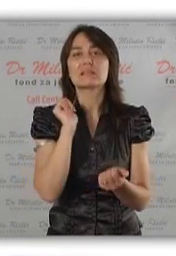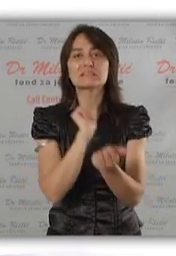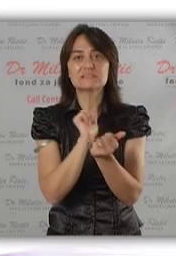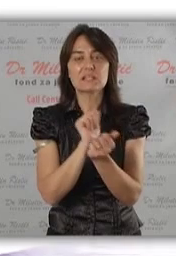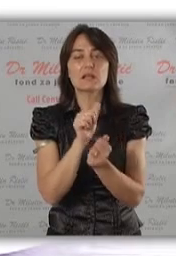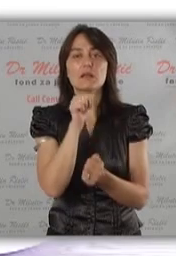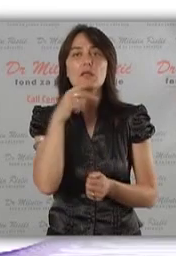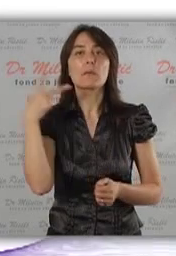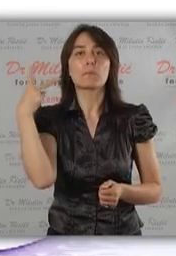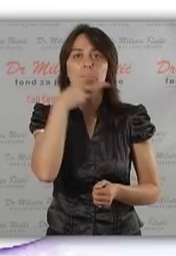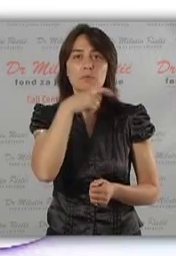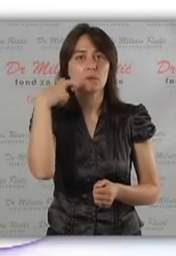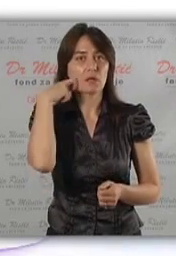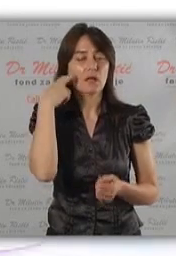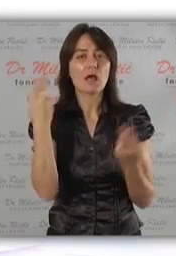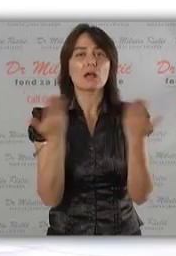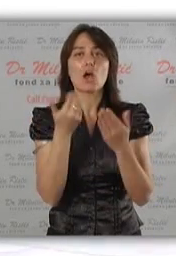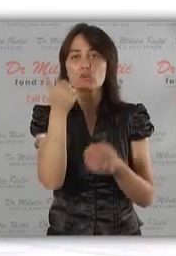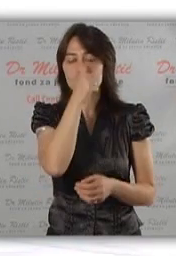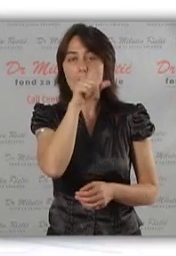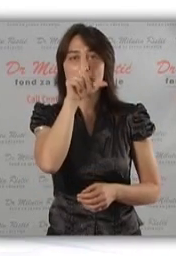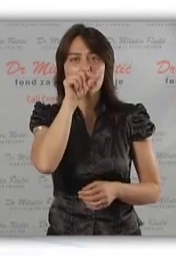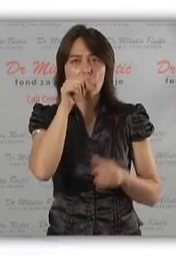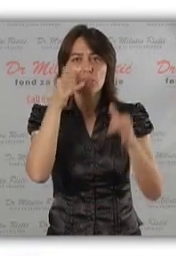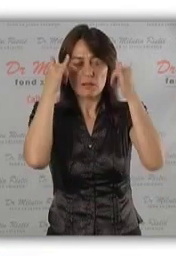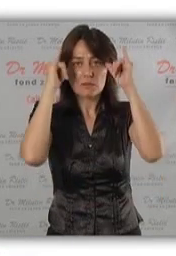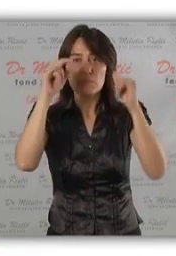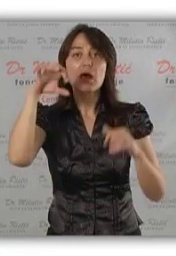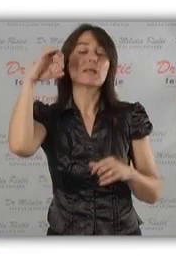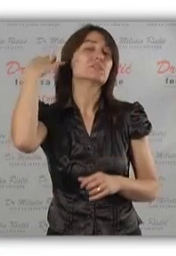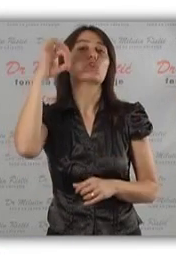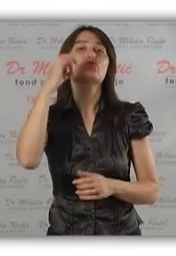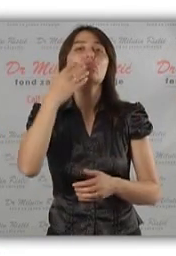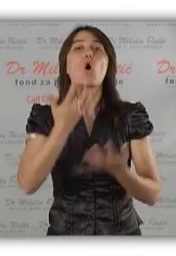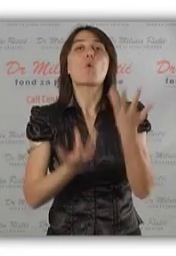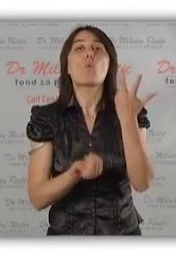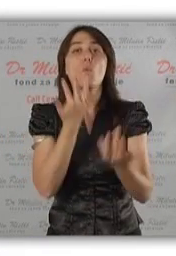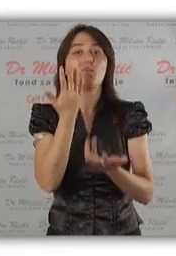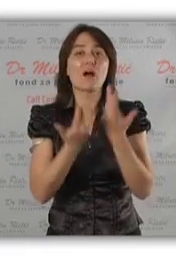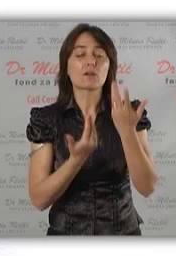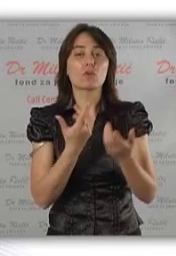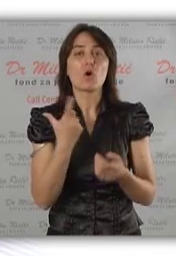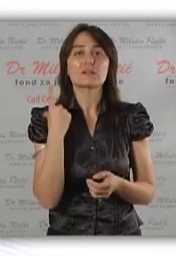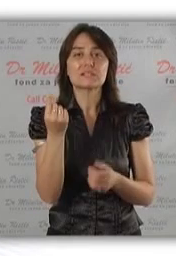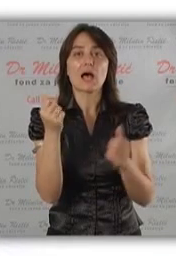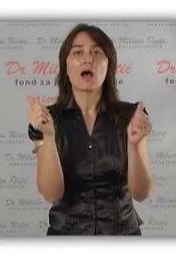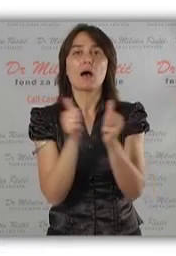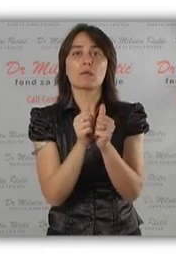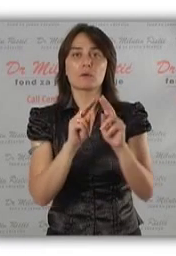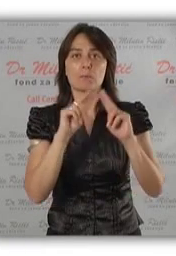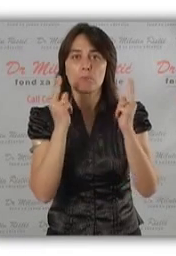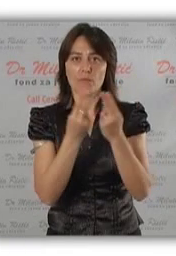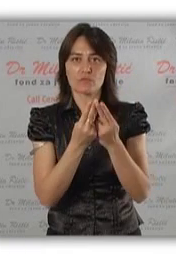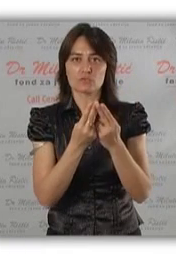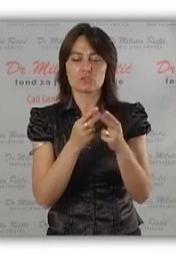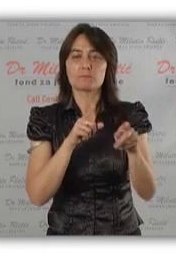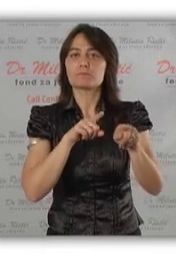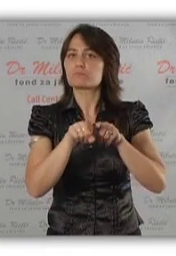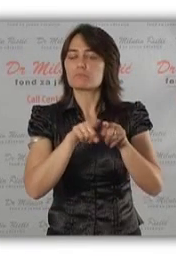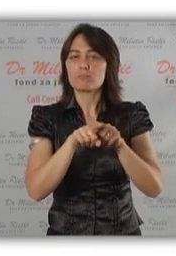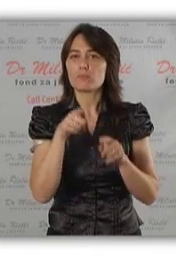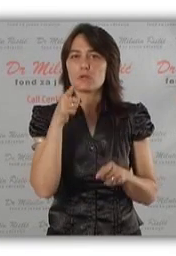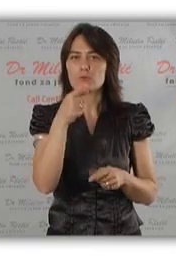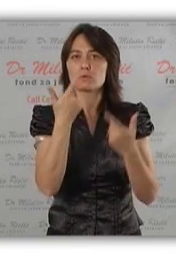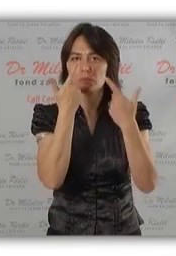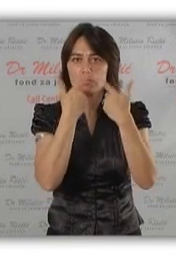mladi sir i posno meso kao što je piletina i teletina, isključivo, znači, kuvano sa